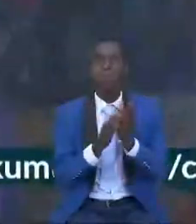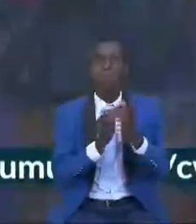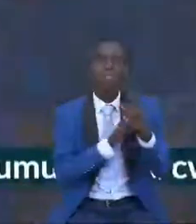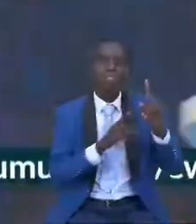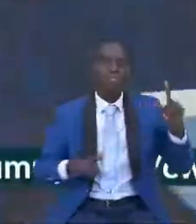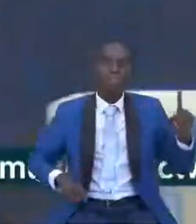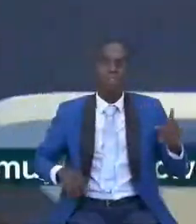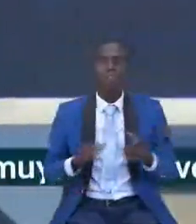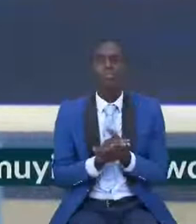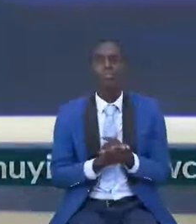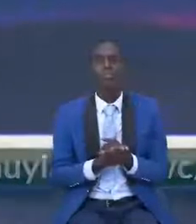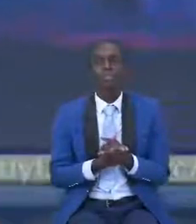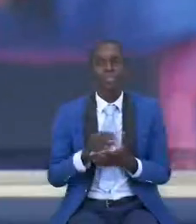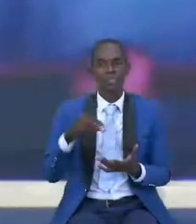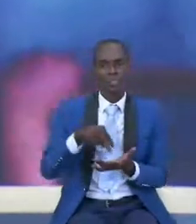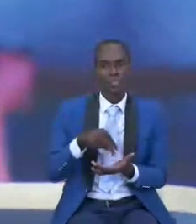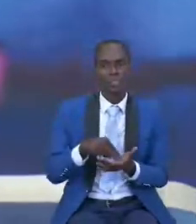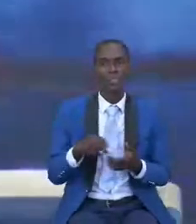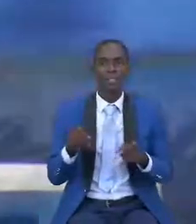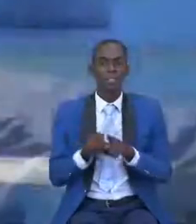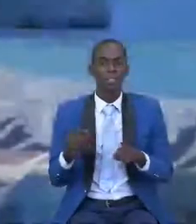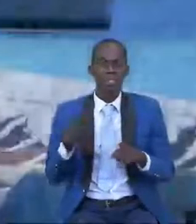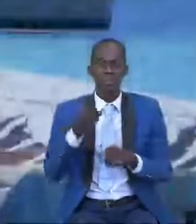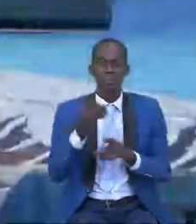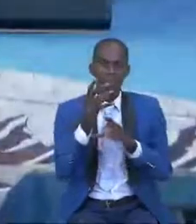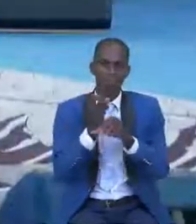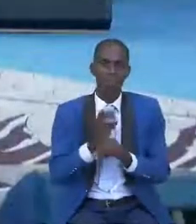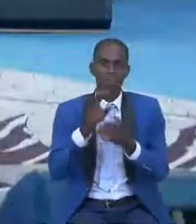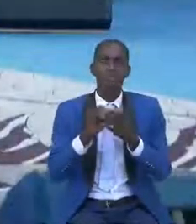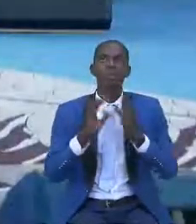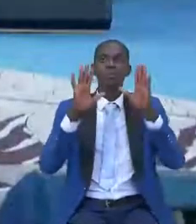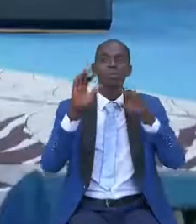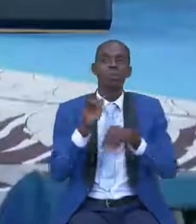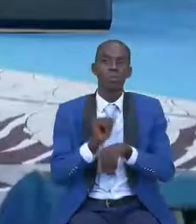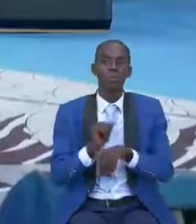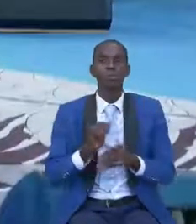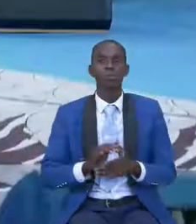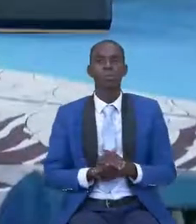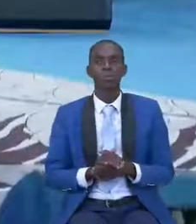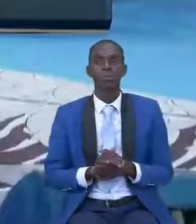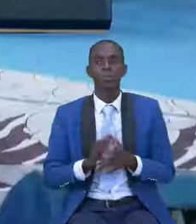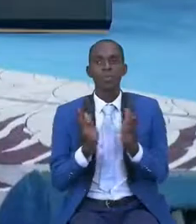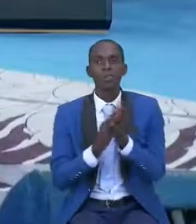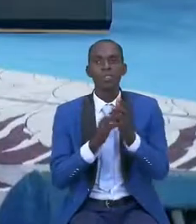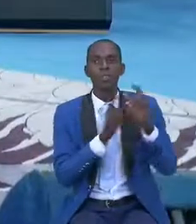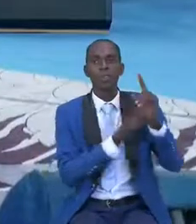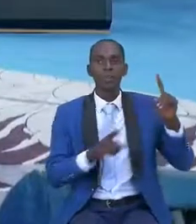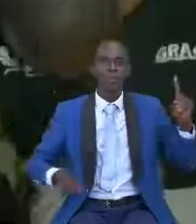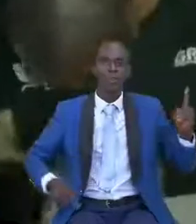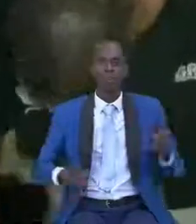Gloire à Dieu. Je dis gloire à Dieu. Levez-vous comme vous recevez vos miracles.